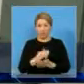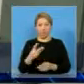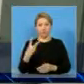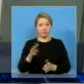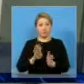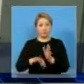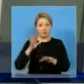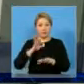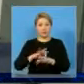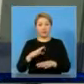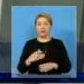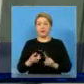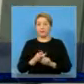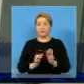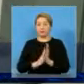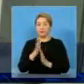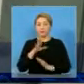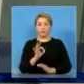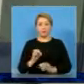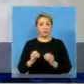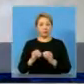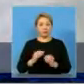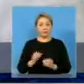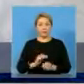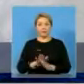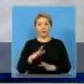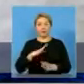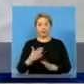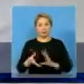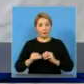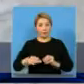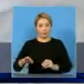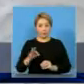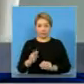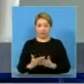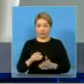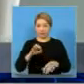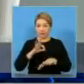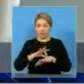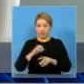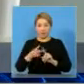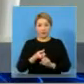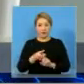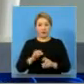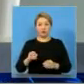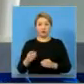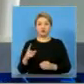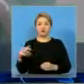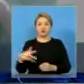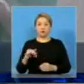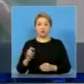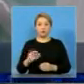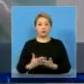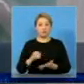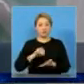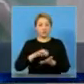симптомсыз. Аурушаңдықтың өсу деңгейі 0,1%-ді құрайды. Жалпы облыста індетке шалдыққан 3711 жағдай тіркелді.